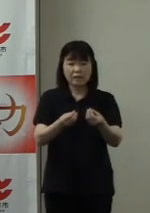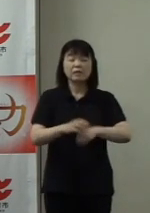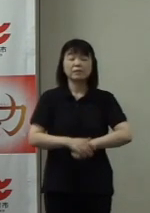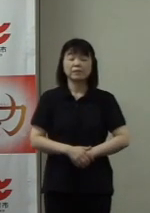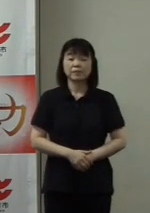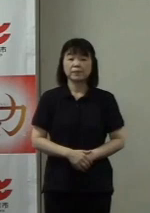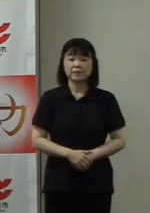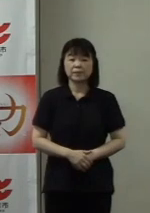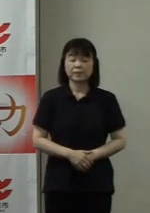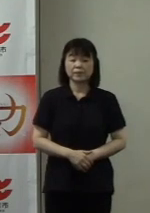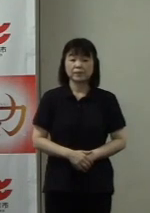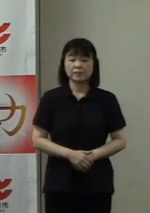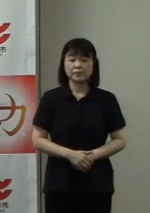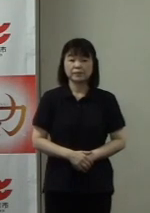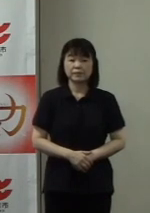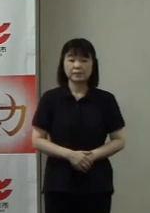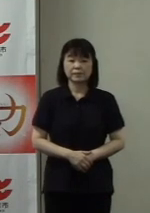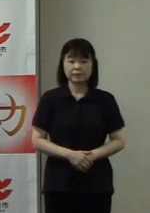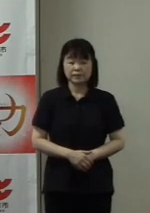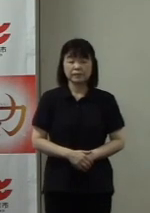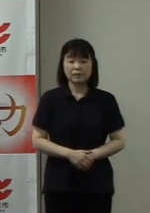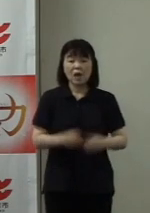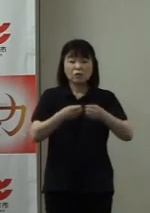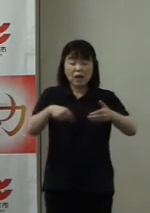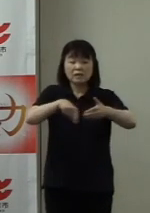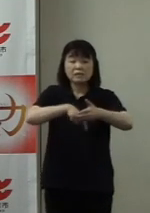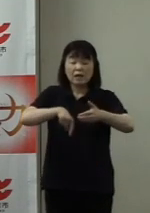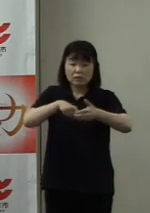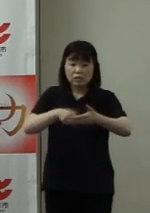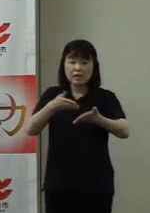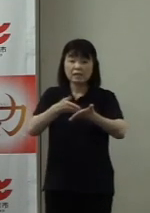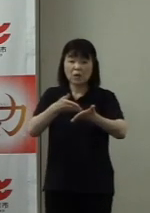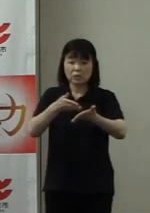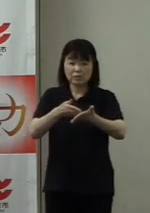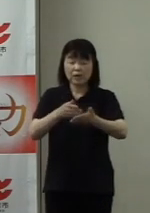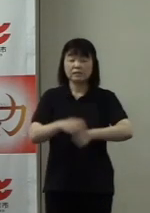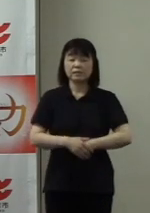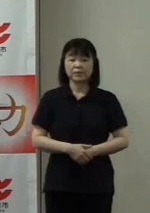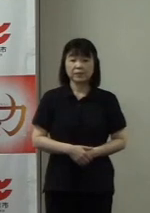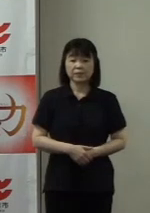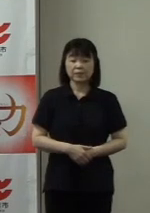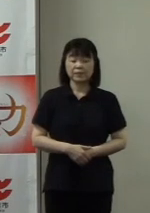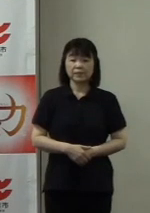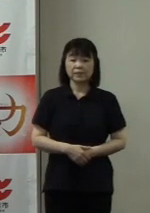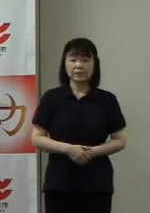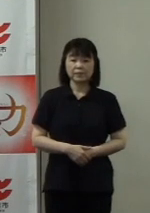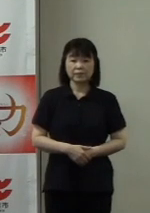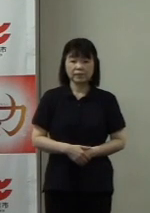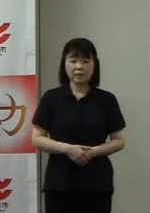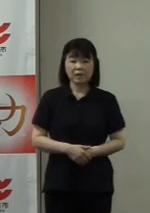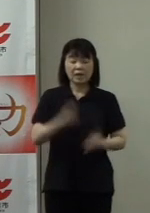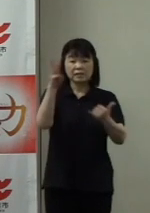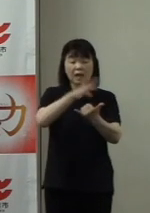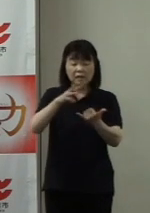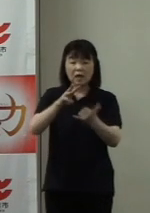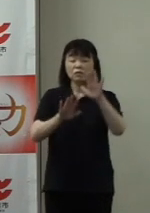ます。それでは一つずつ説明をさせてもらいます。まず災害の